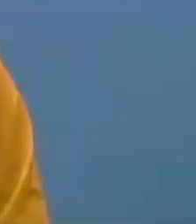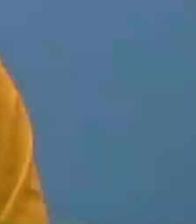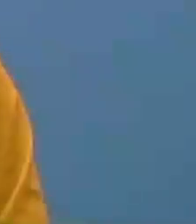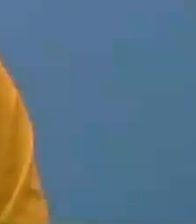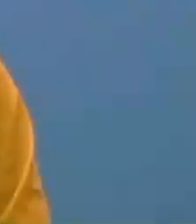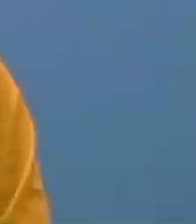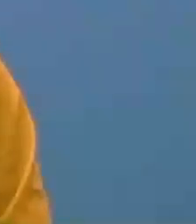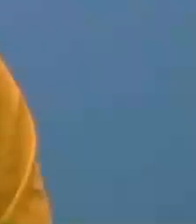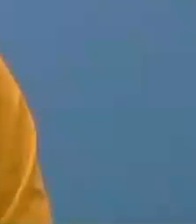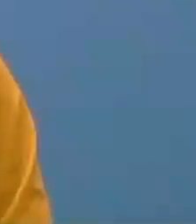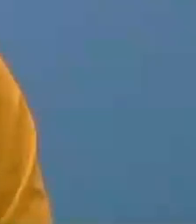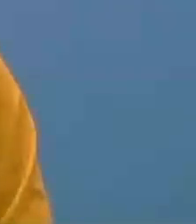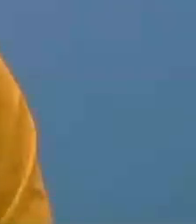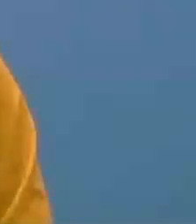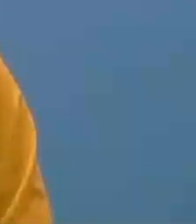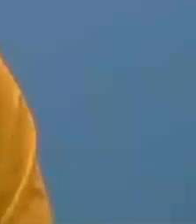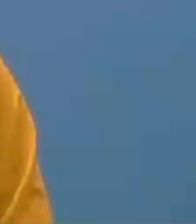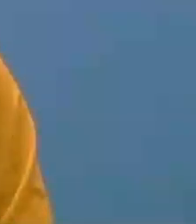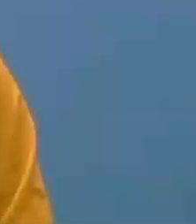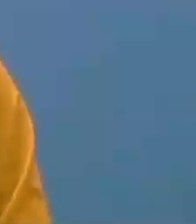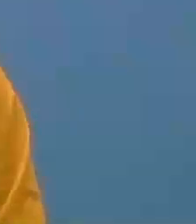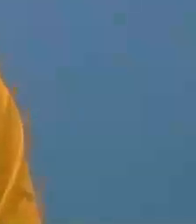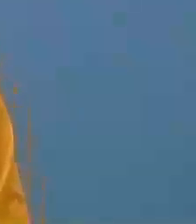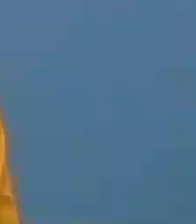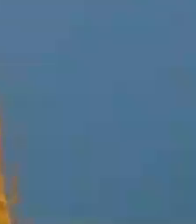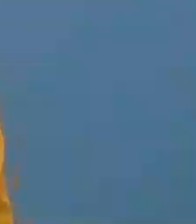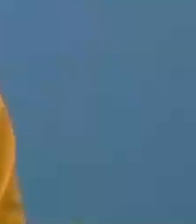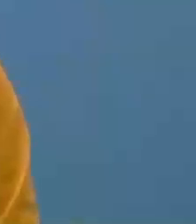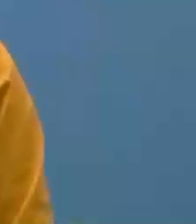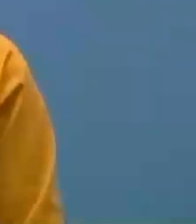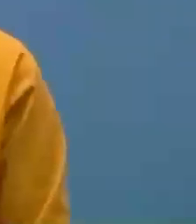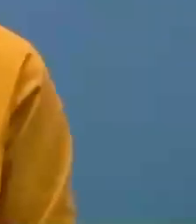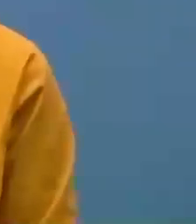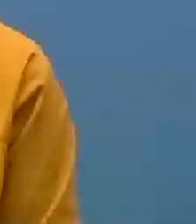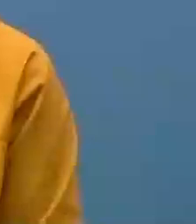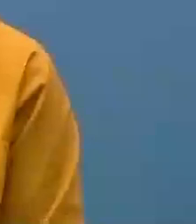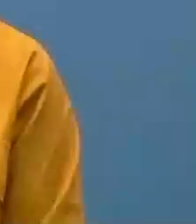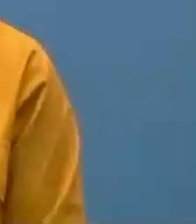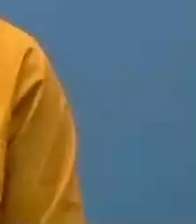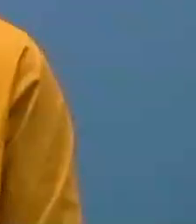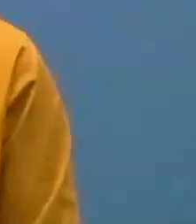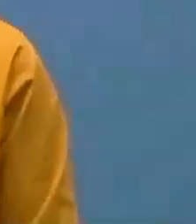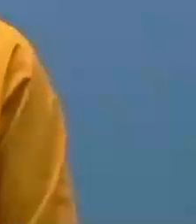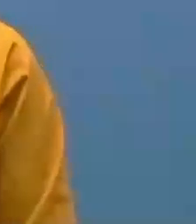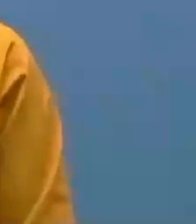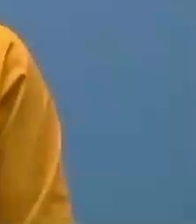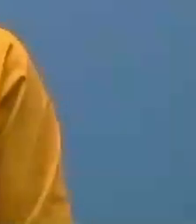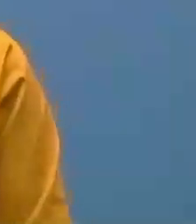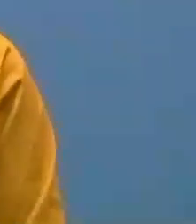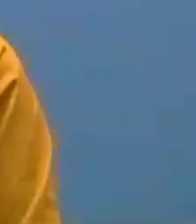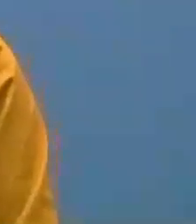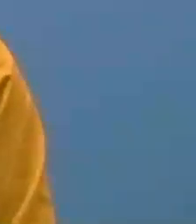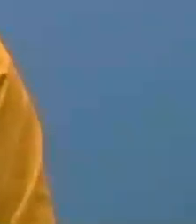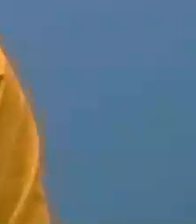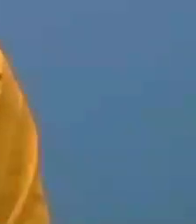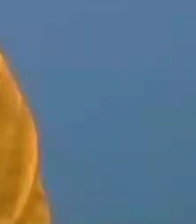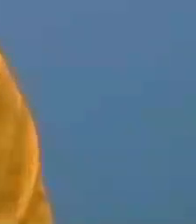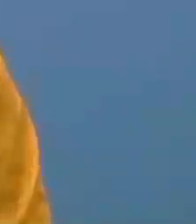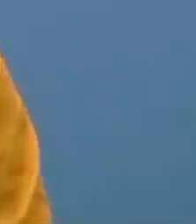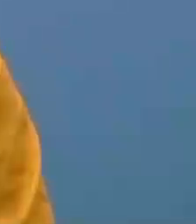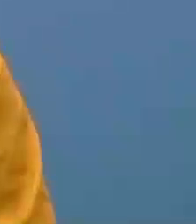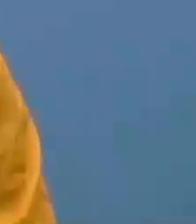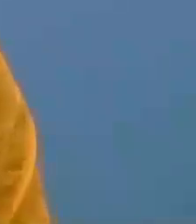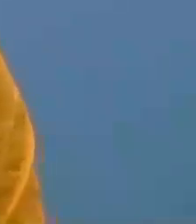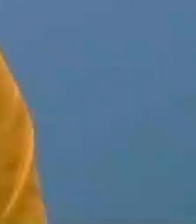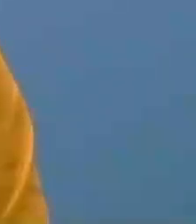哪边说的是对的呢？哪边是真理呢？神呢在说，能够预言要发生的事情，